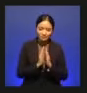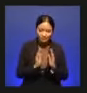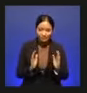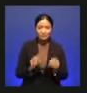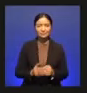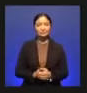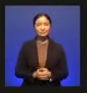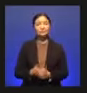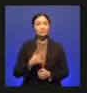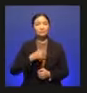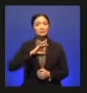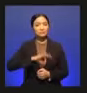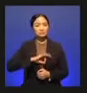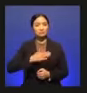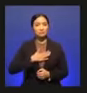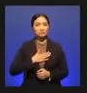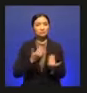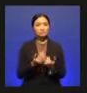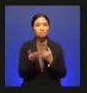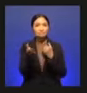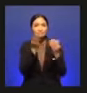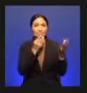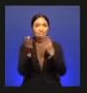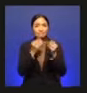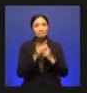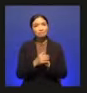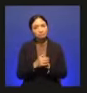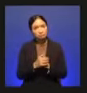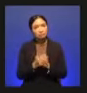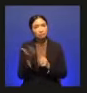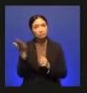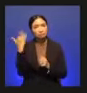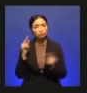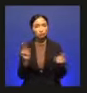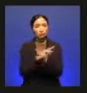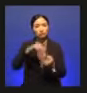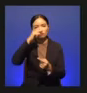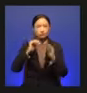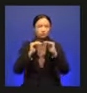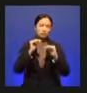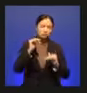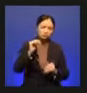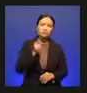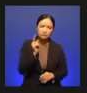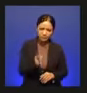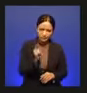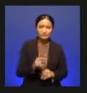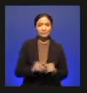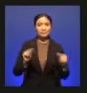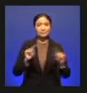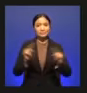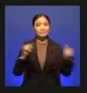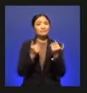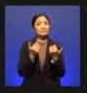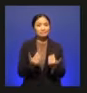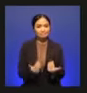ๆผมรู้สึกว่าพอฟังวันนี้แล้วความเหลื่อมล้ำแต่ก่อนเนี่ยในสังคมไทยเนี่ยมันมีเยอะจริงๆเลยนะครับแต่ปัจจุบันเนี่